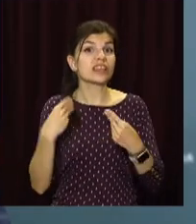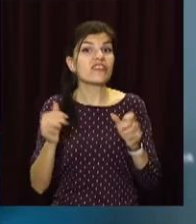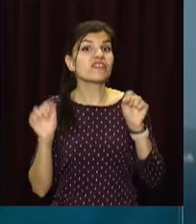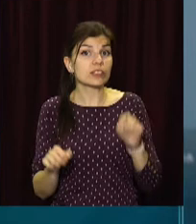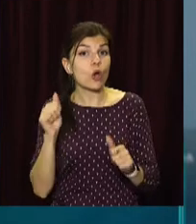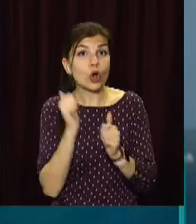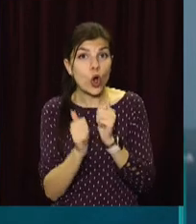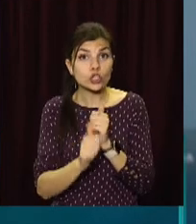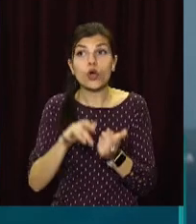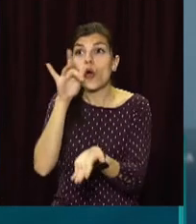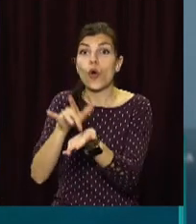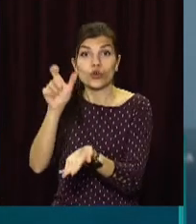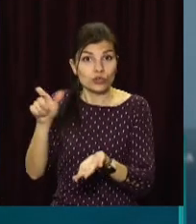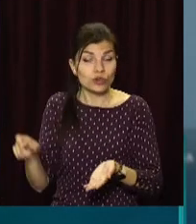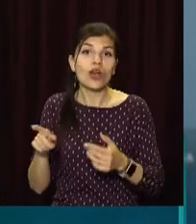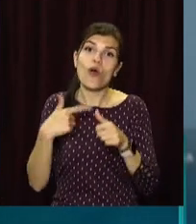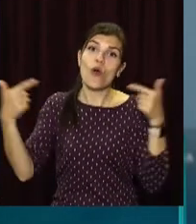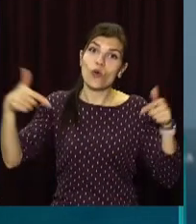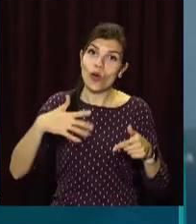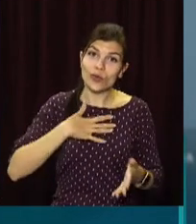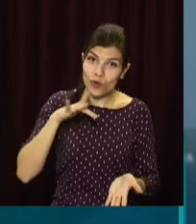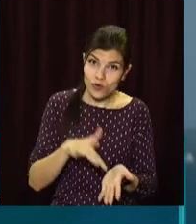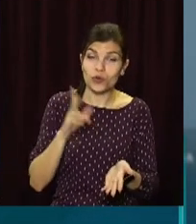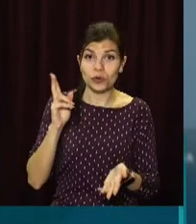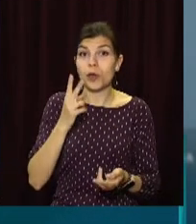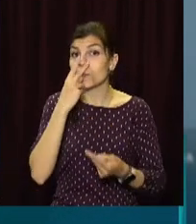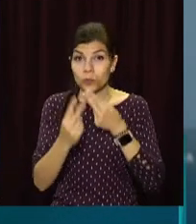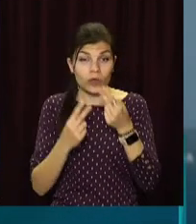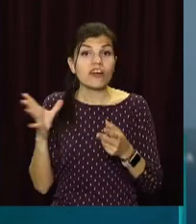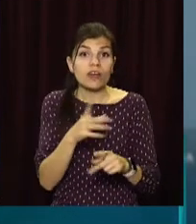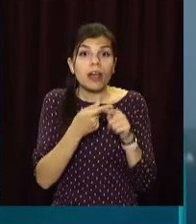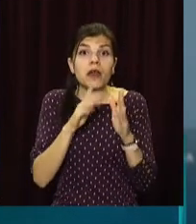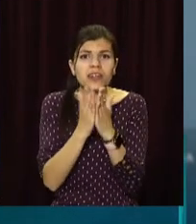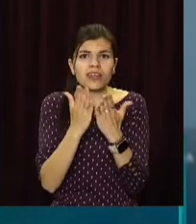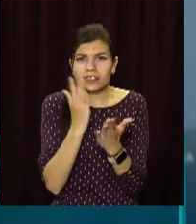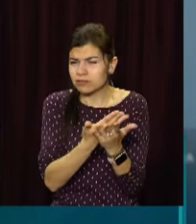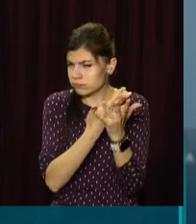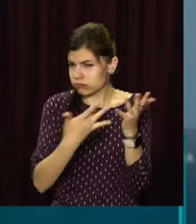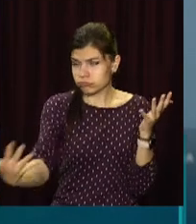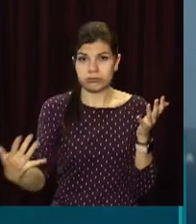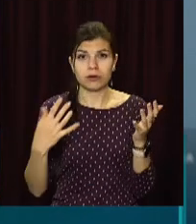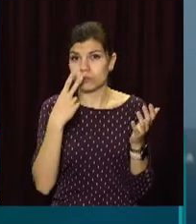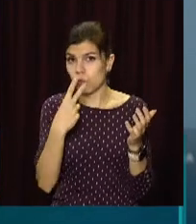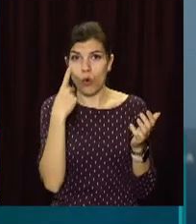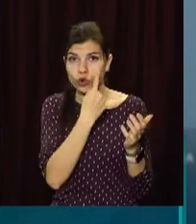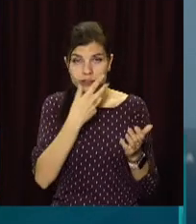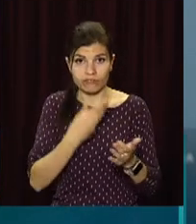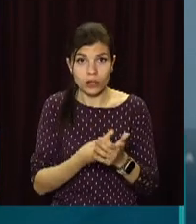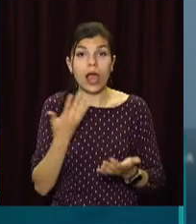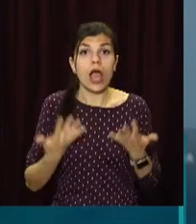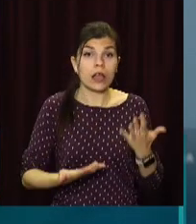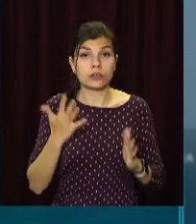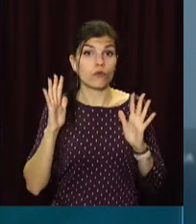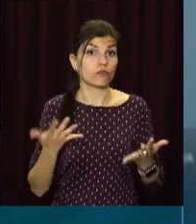можливість кожному містянину або гостю нашого міста побачити всі ці книги на власні очі та, якщо є